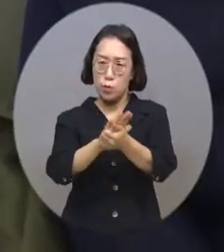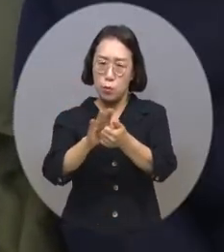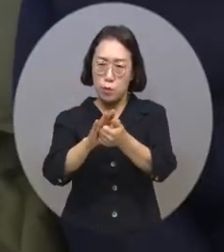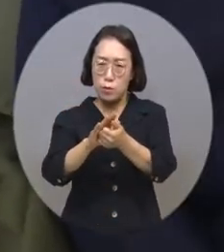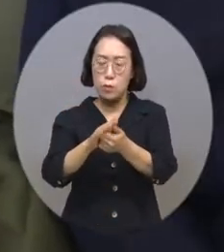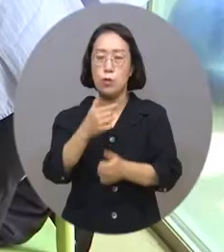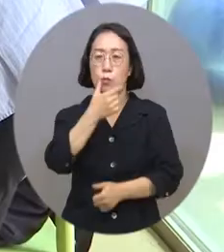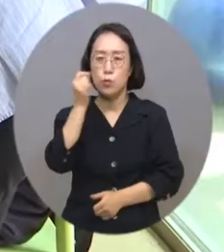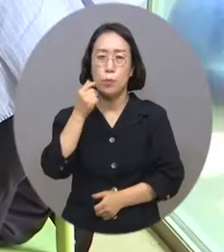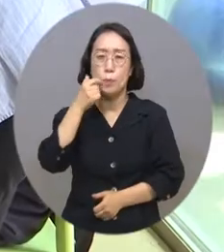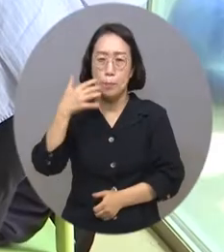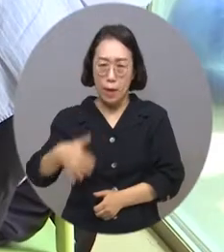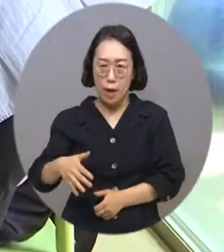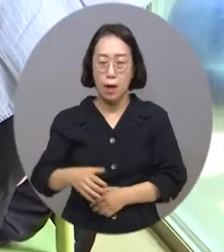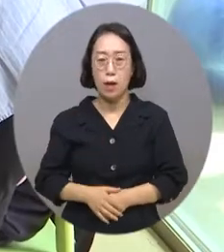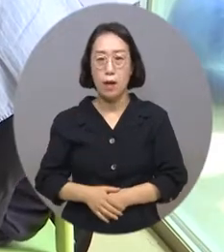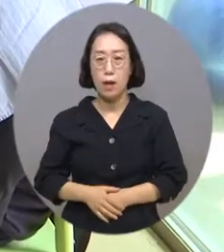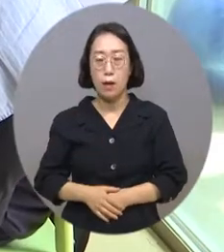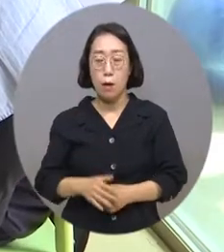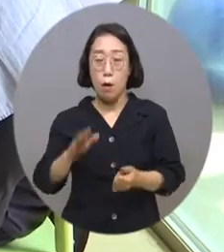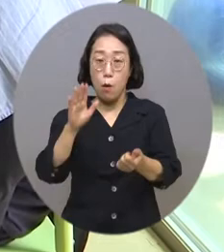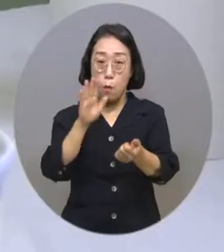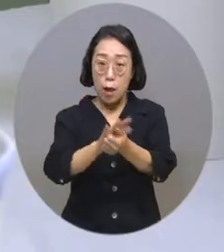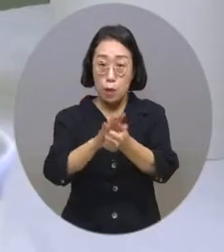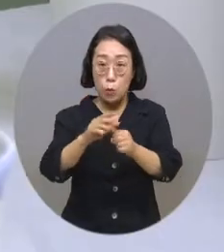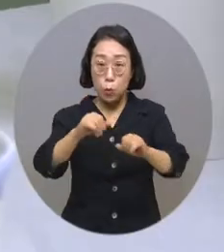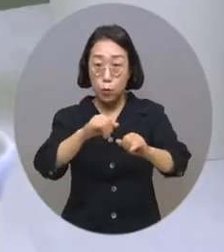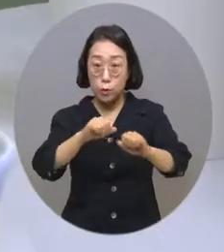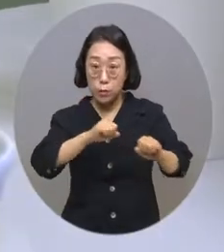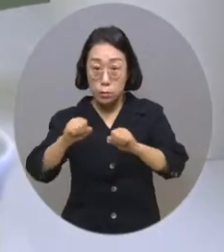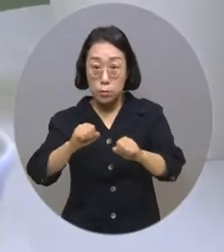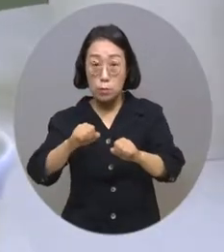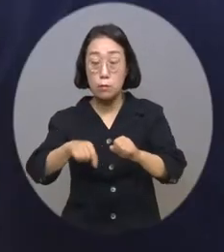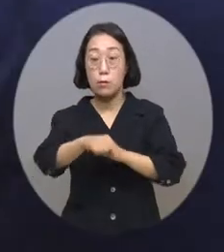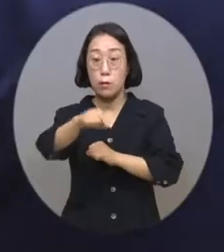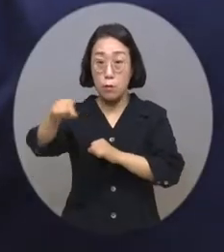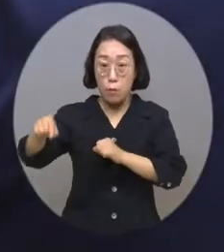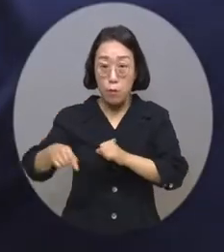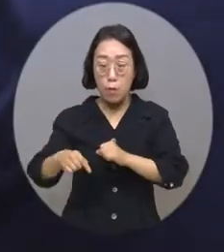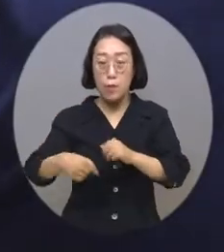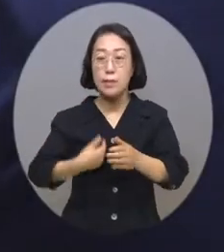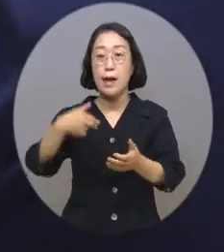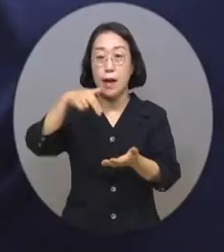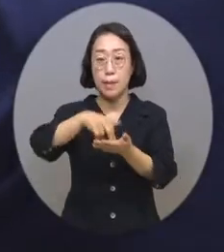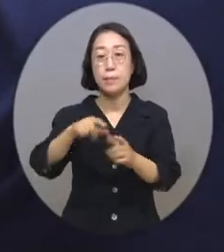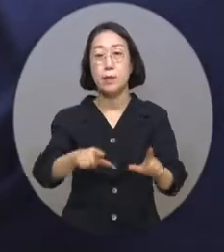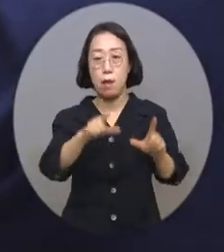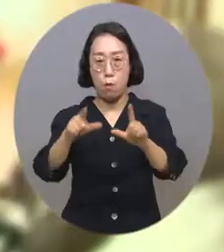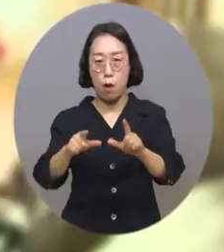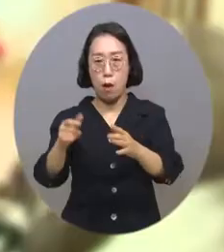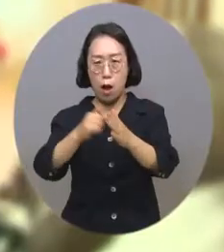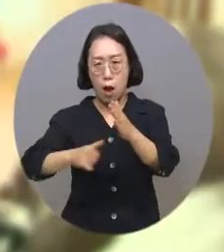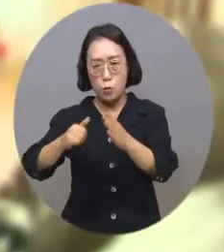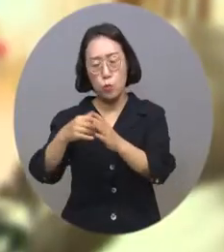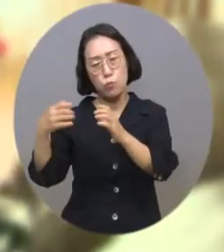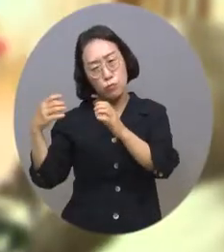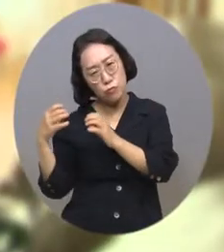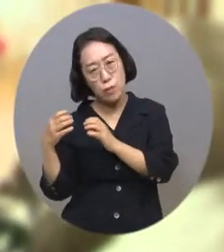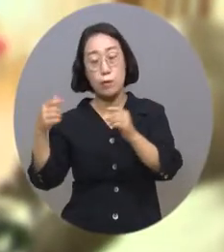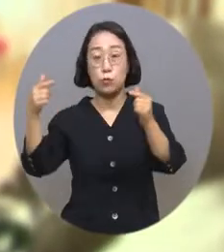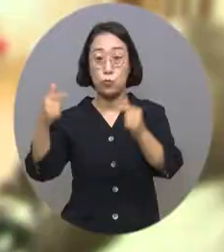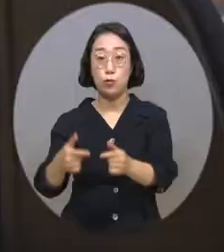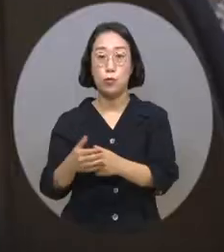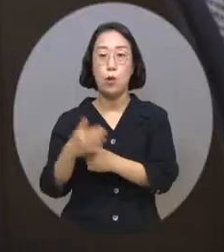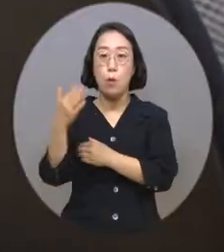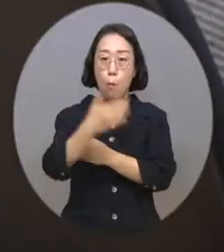나왔습니다 활동지원 지도는 장애인의 차립 생활을 지원하고 가족의 부담을 경감하기 위해 순찰 돈과 가사